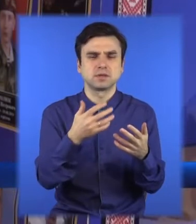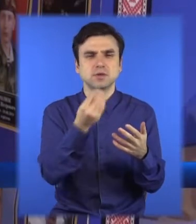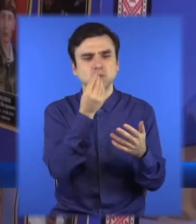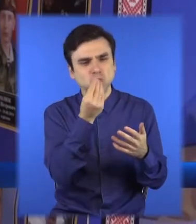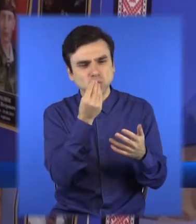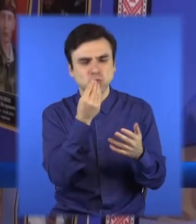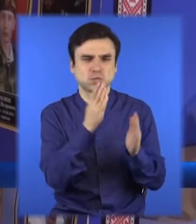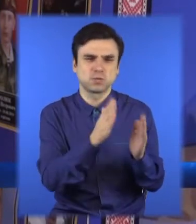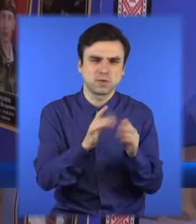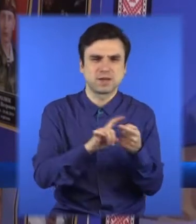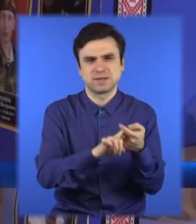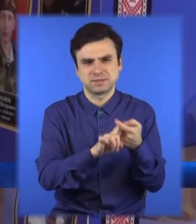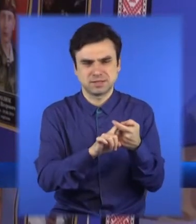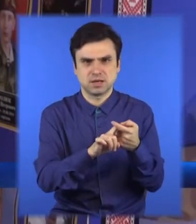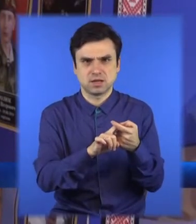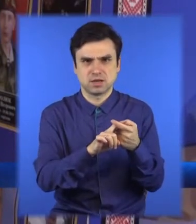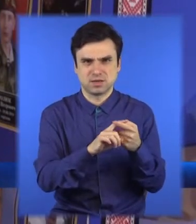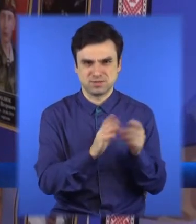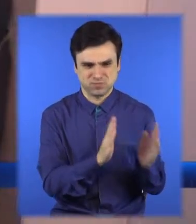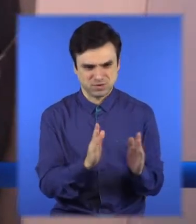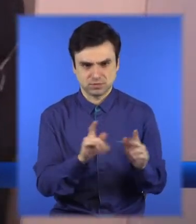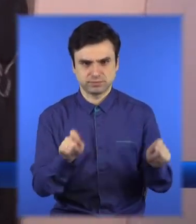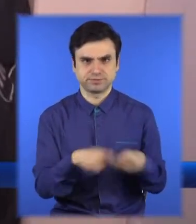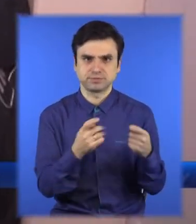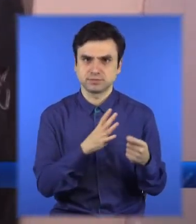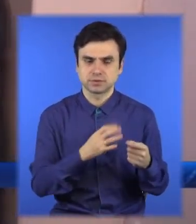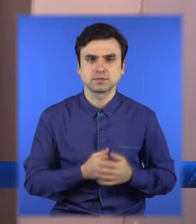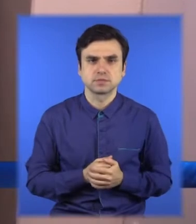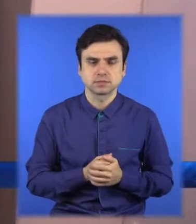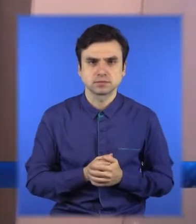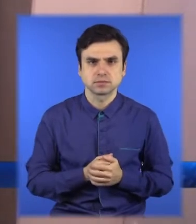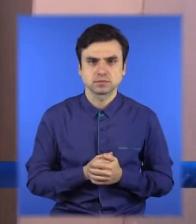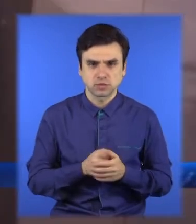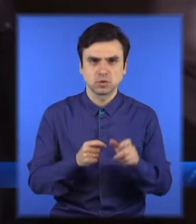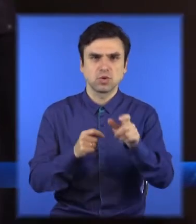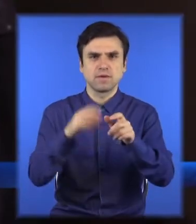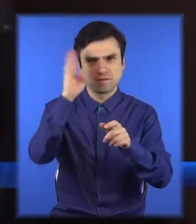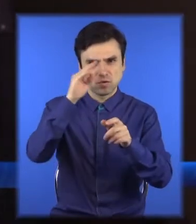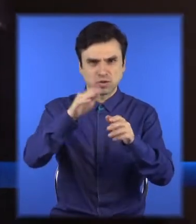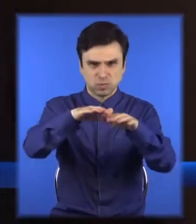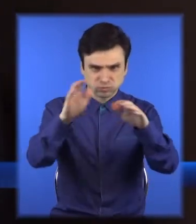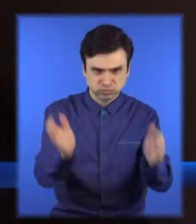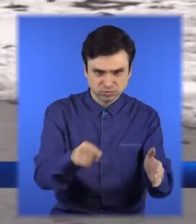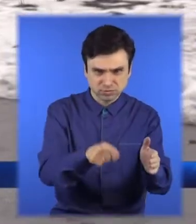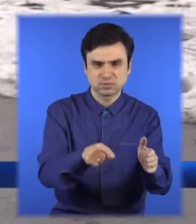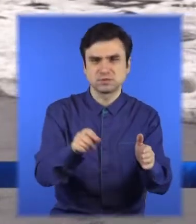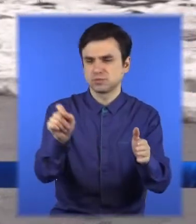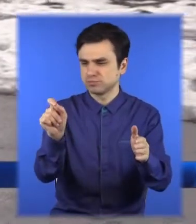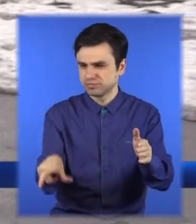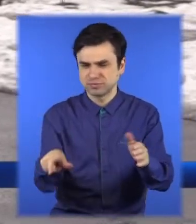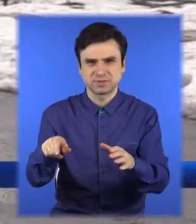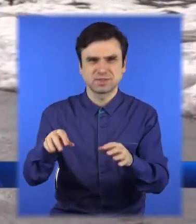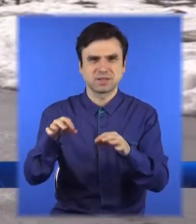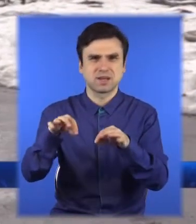це порушення санітарних правил та норм. Баклажку та розчин поліцейські вже вилучили, аби провести експертизу. Саме